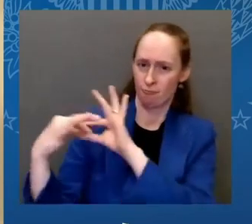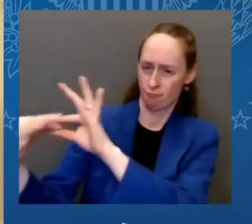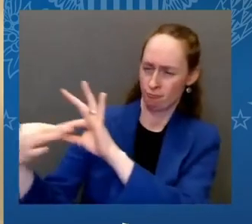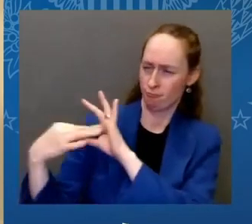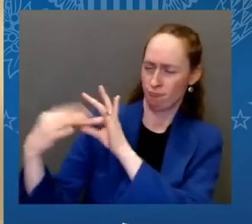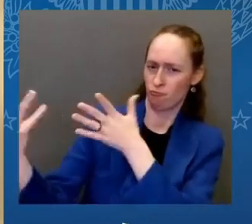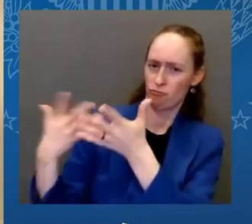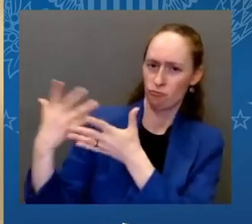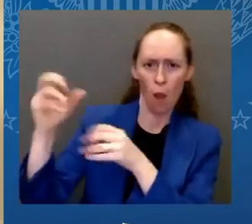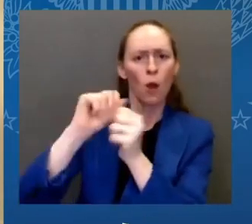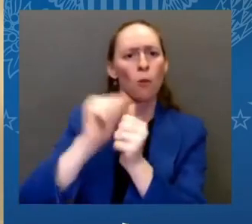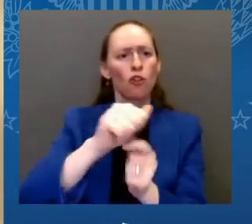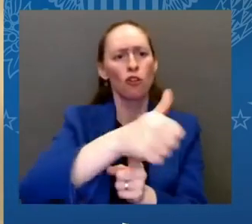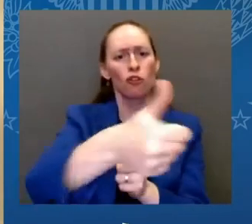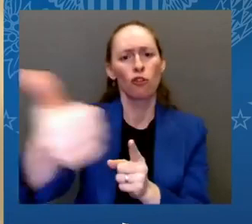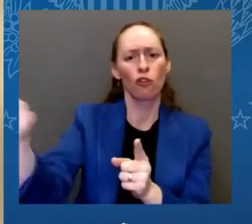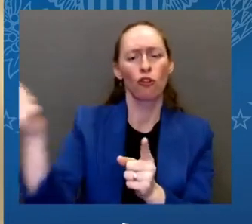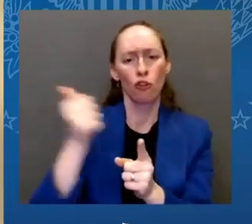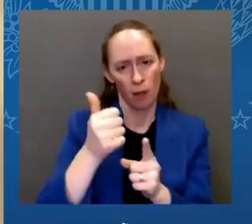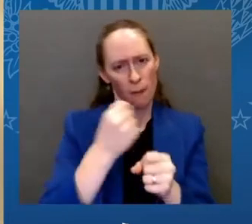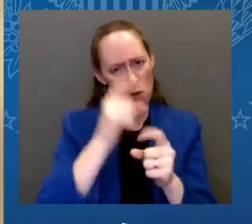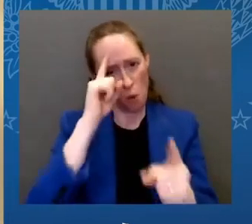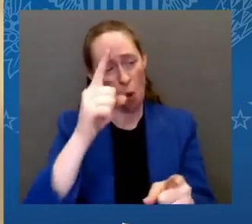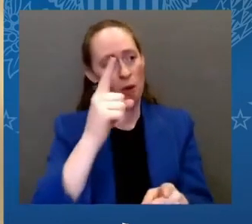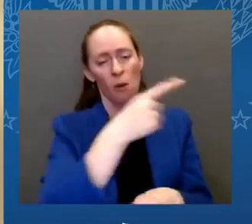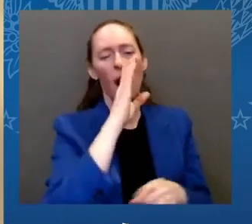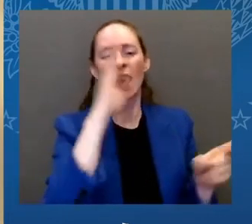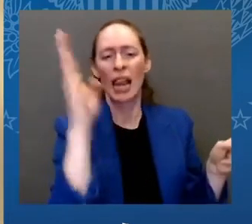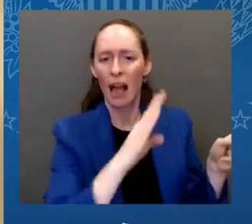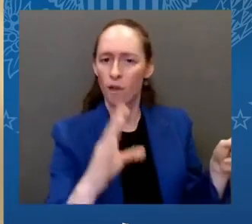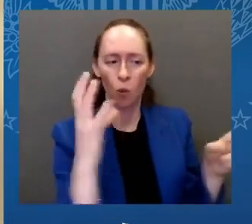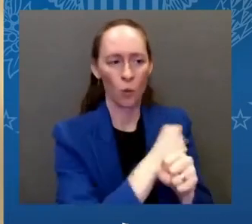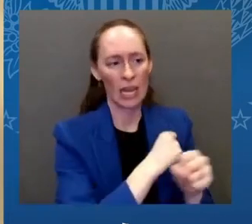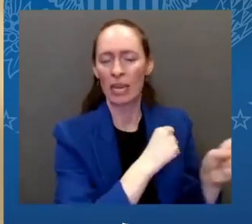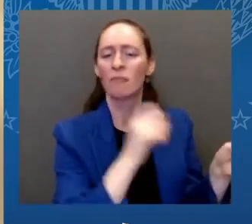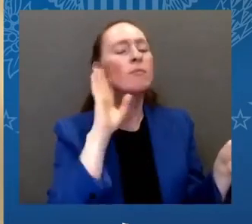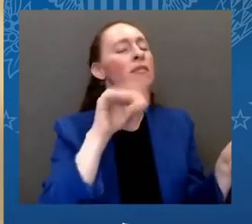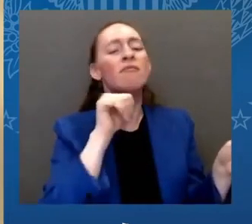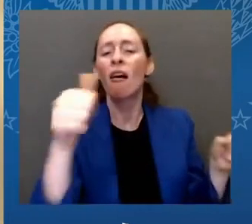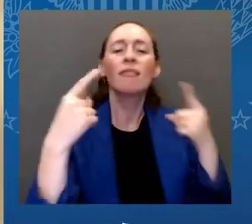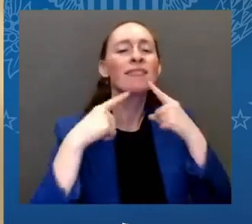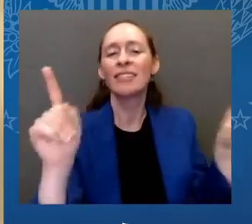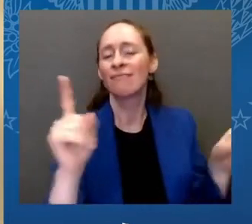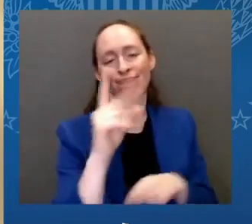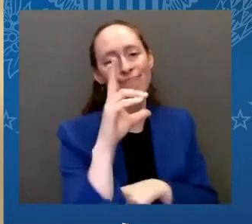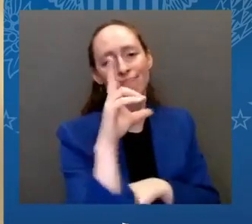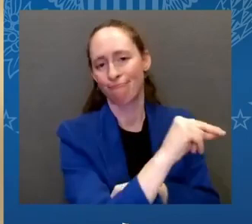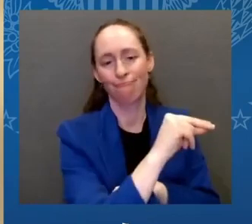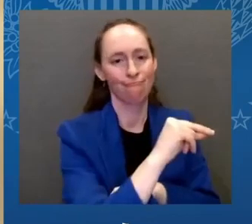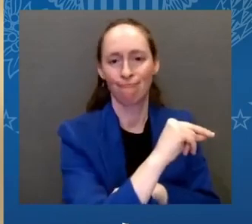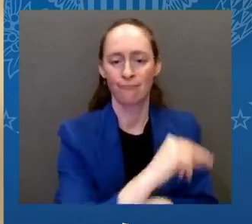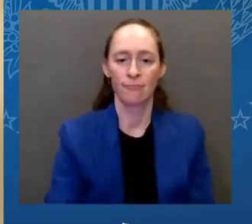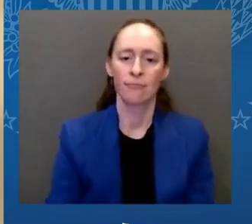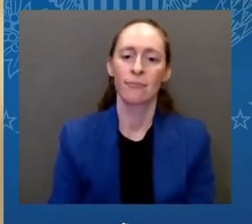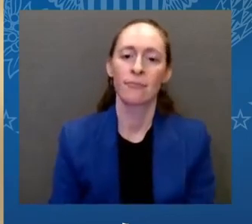єдині. І він знає, що він не зможе виграти. Я знаю, що часто бачать мене,